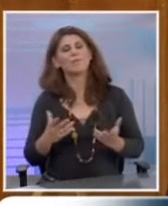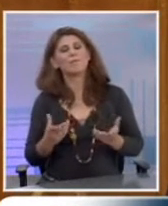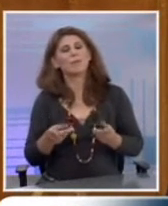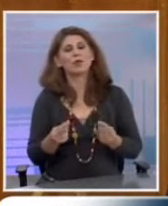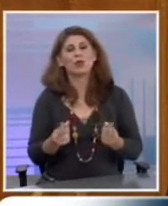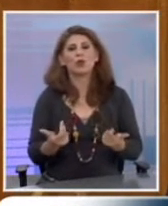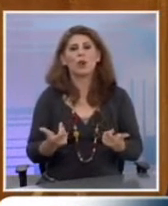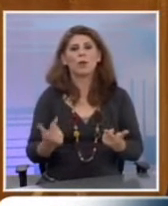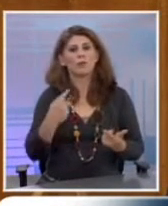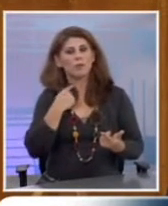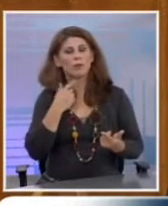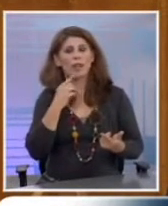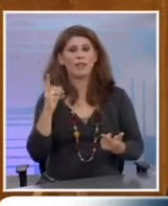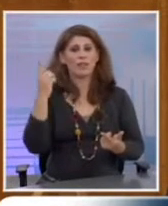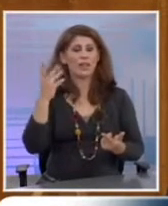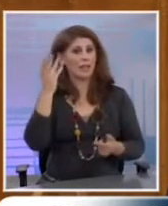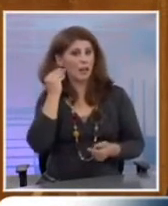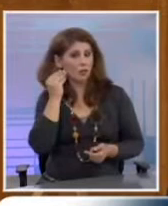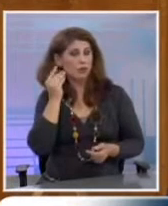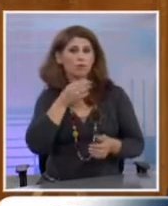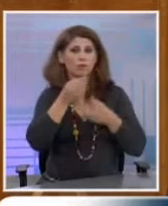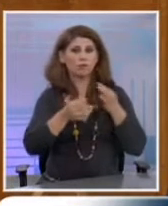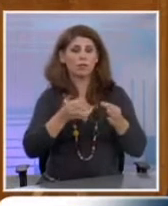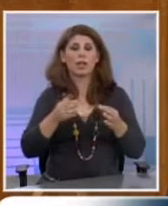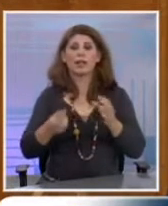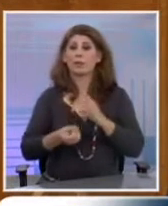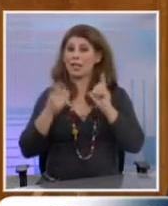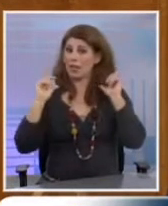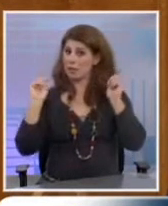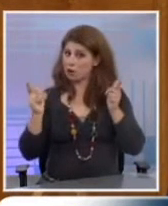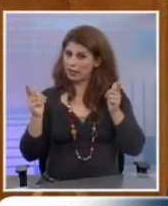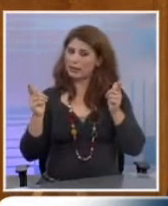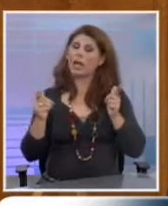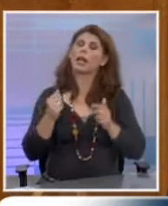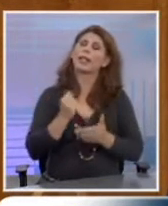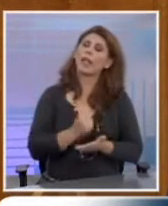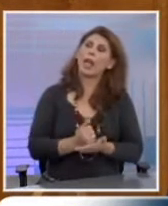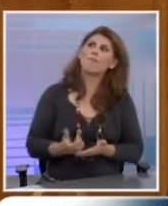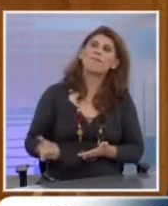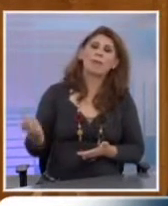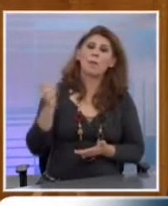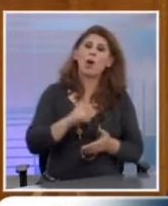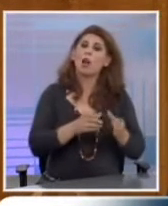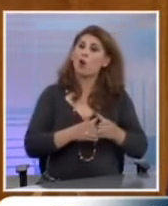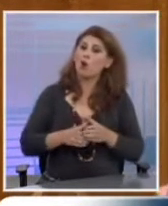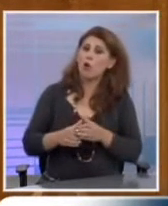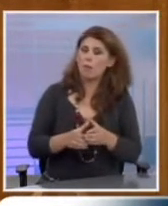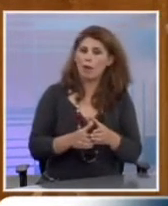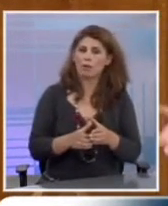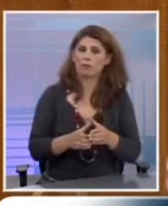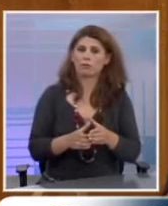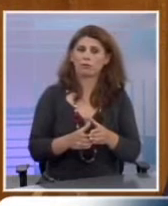ευκαιρία να ακούσουμε τοποθετήσεις και από την αξιωματική αντιπολίτευση και από άλλα κόμματα τα